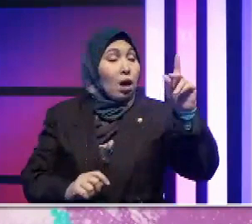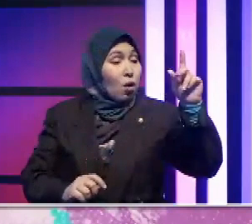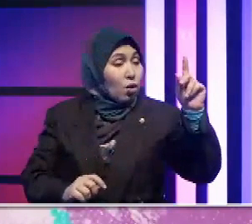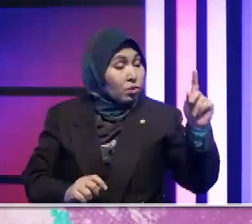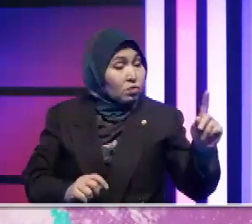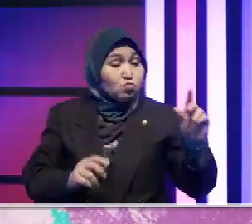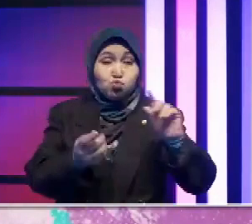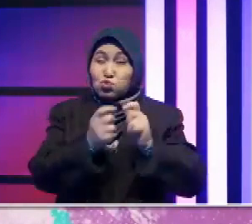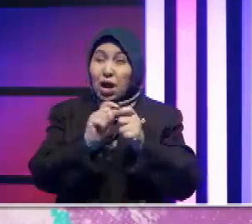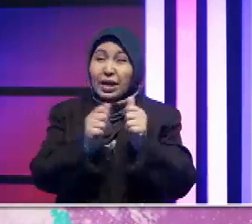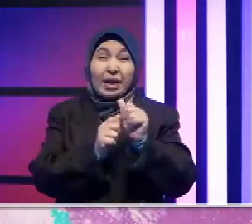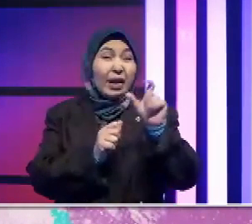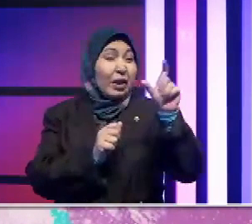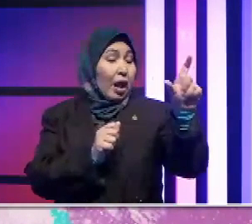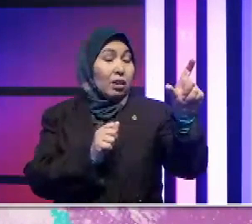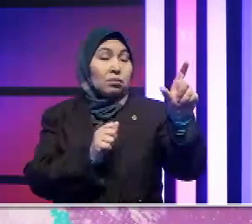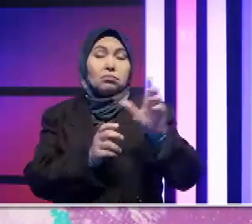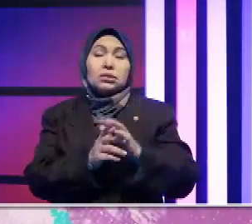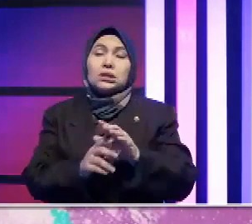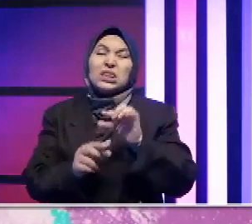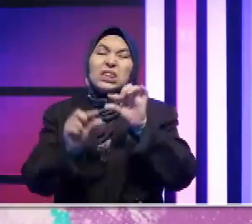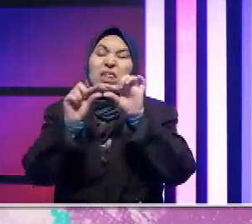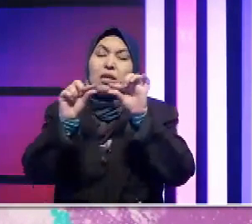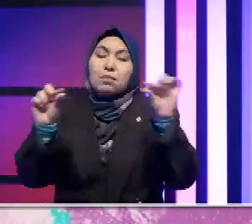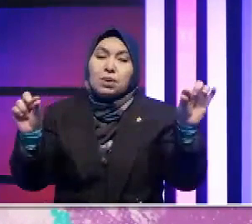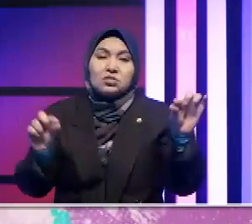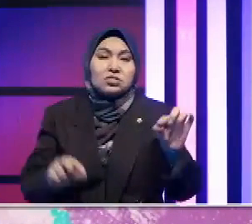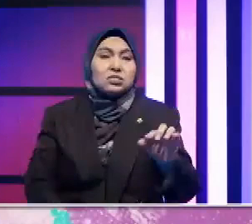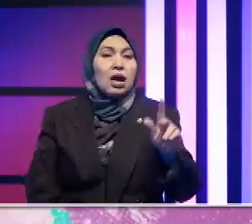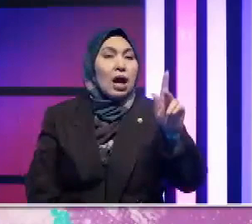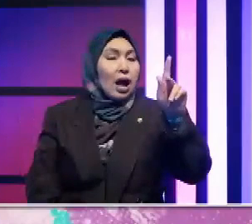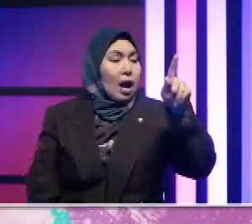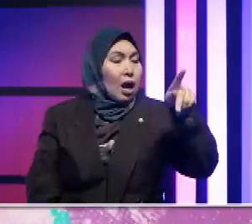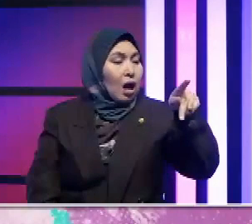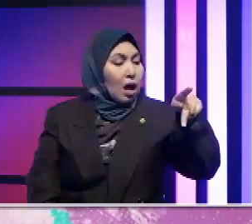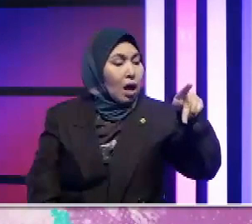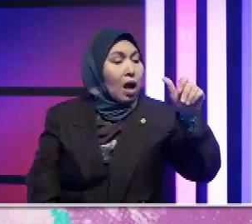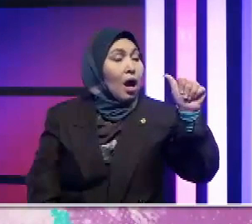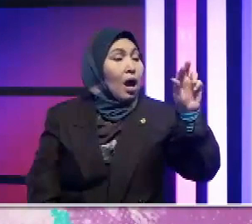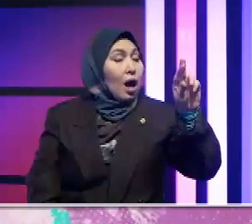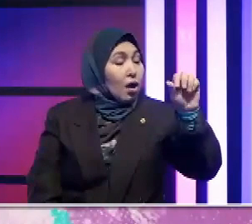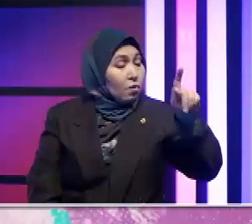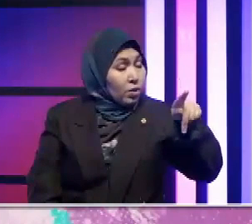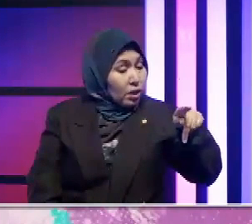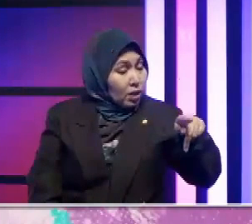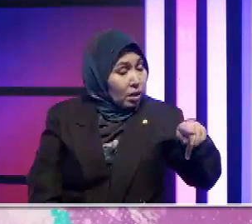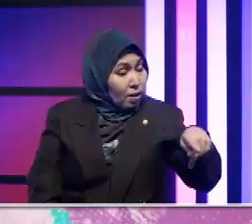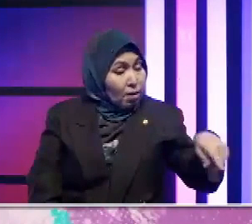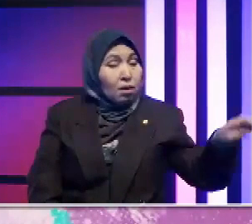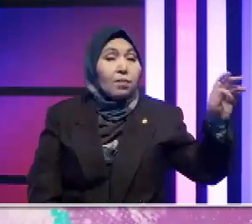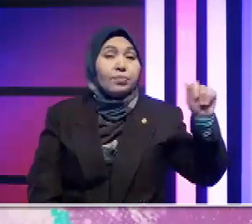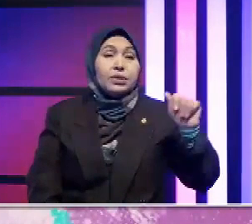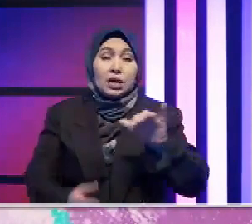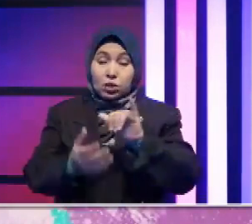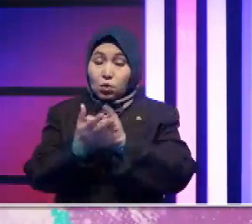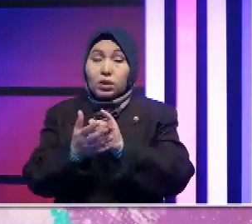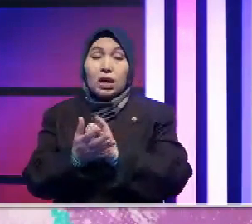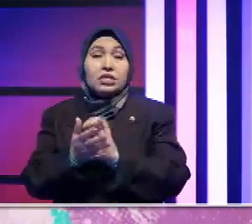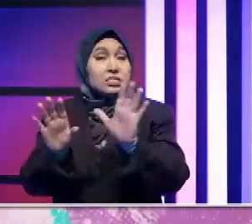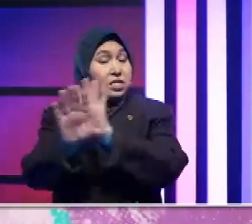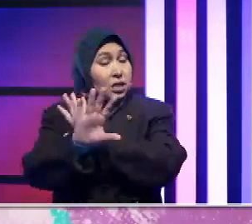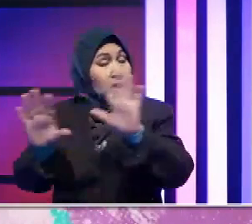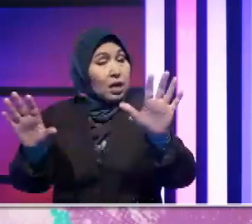jadi dalam tipis salah Dit Moan Aldi istilah baik satu yang kedua yang saja